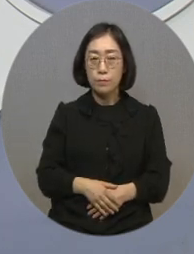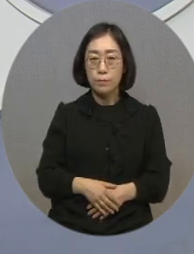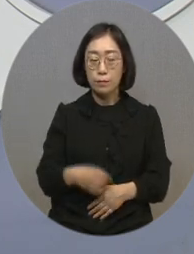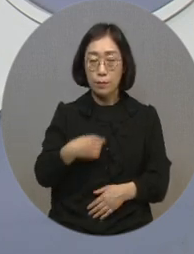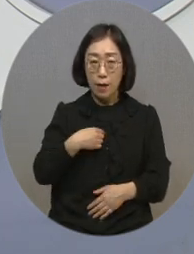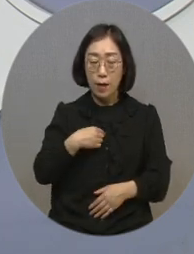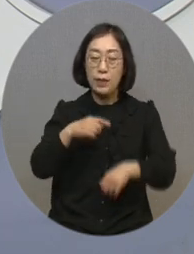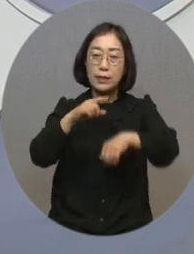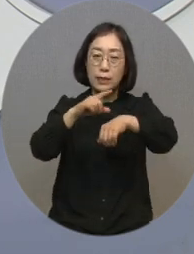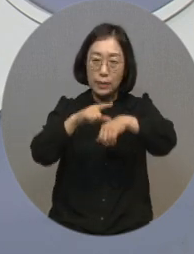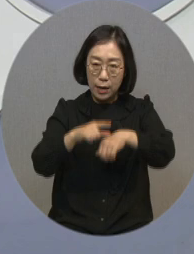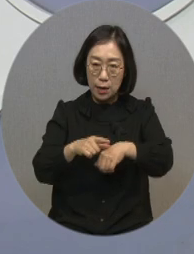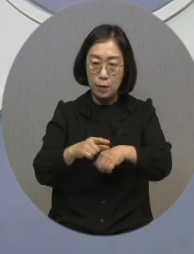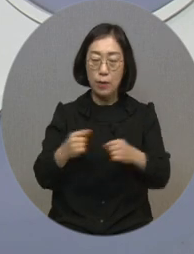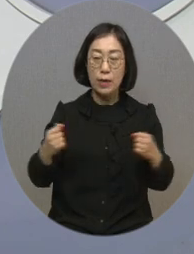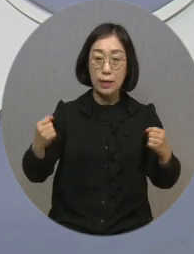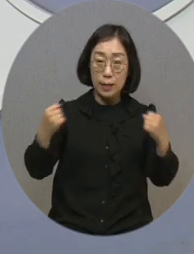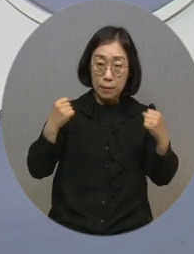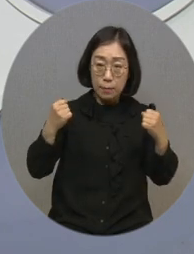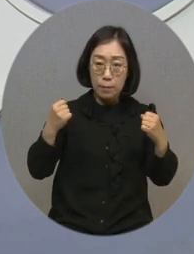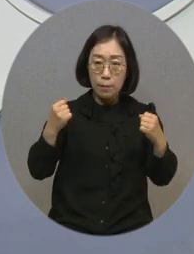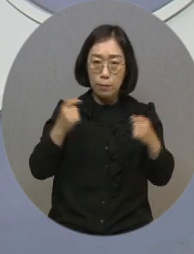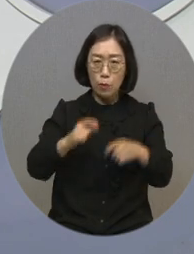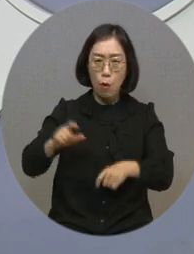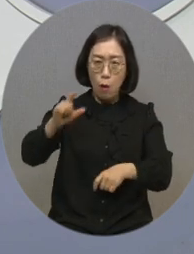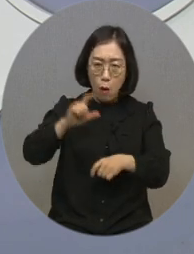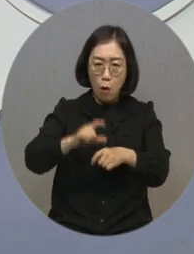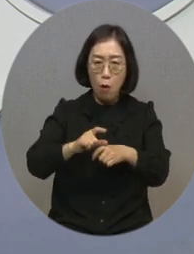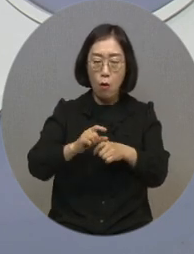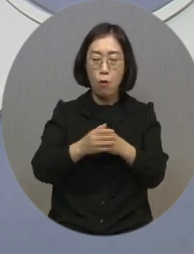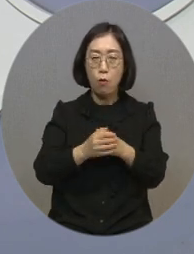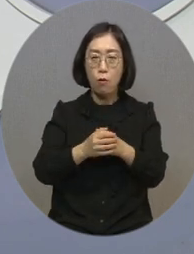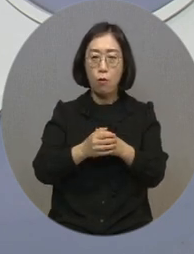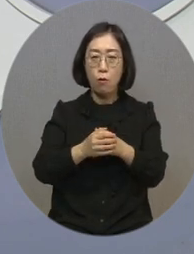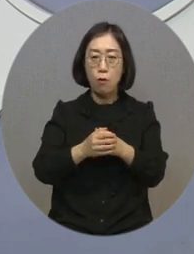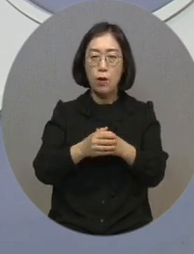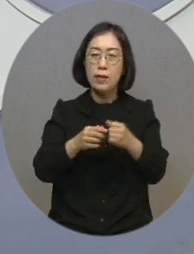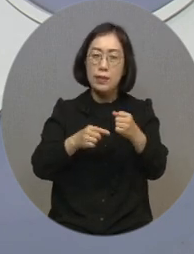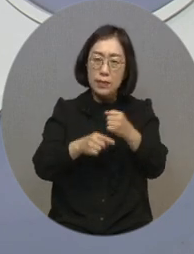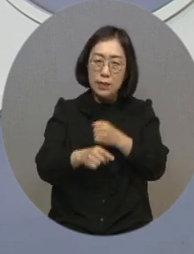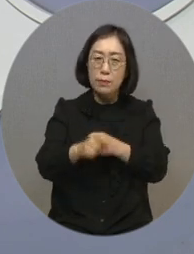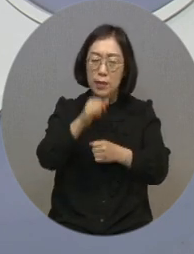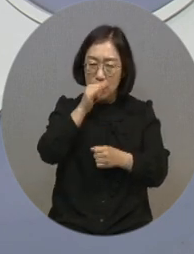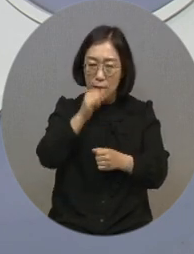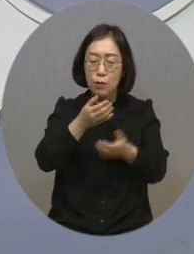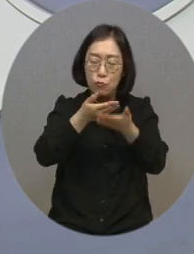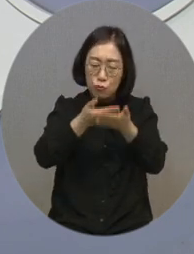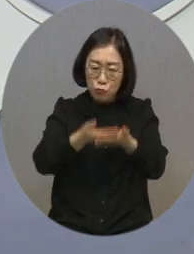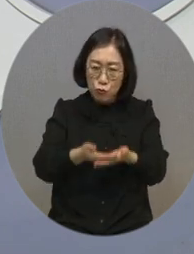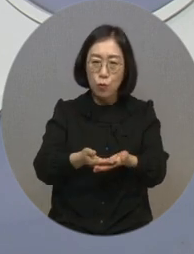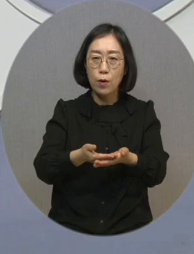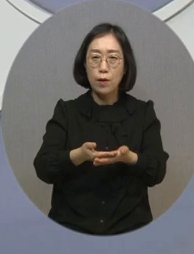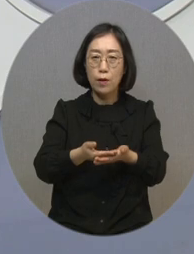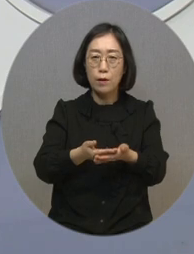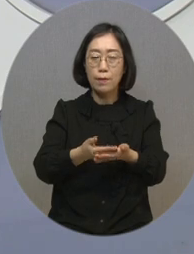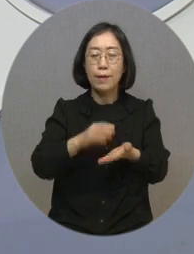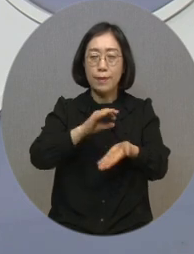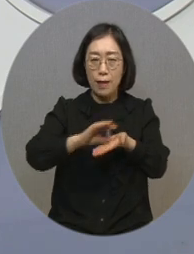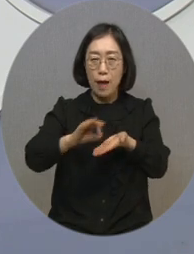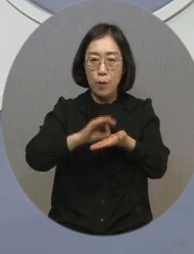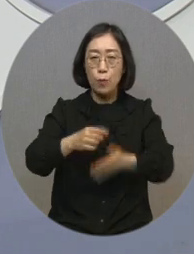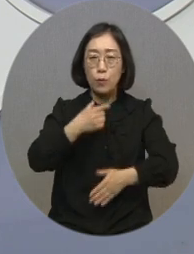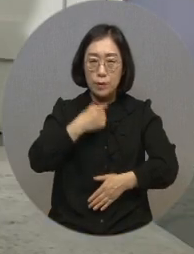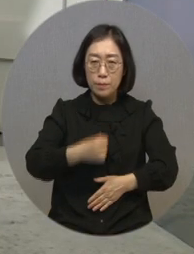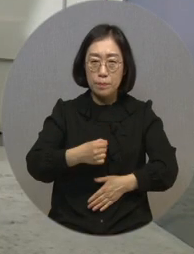저의 시간과 에너지를 조금 더 의미 있는 곳에 좀 쓰고 싶었다. 그런 마음들이 좀 큰 것 같습니다.